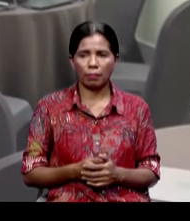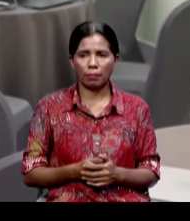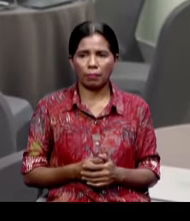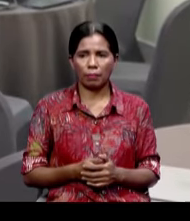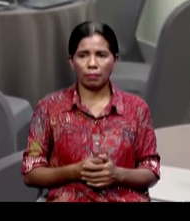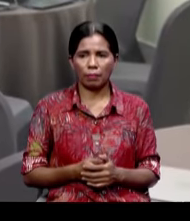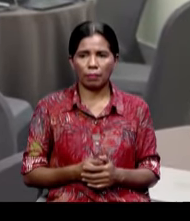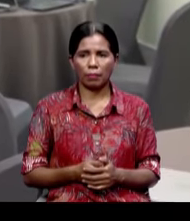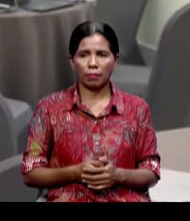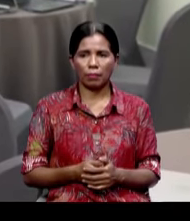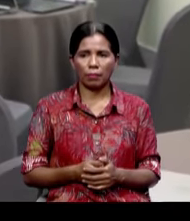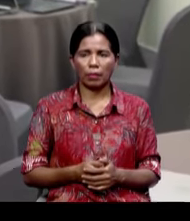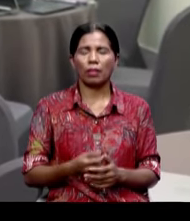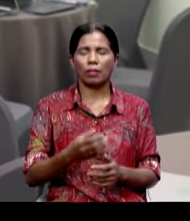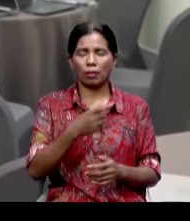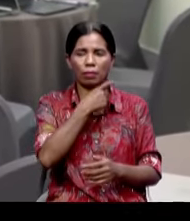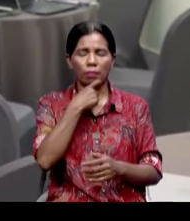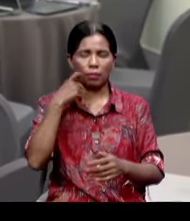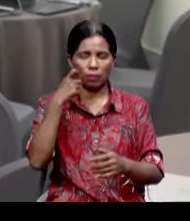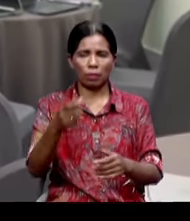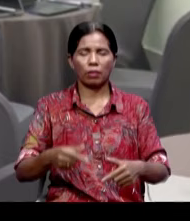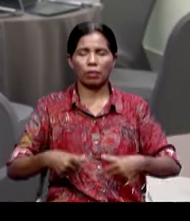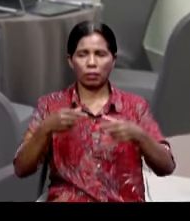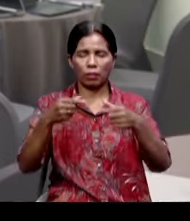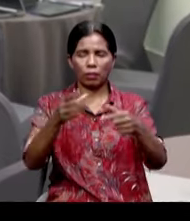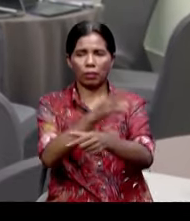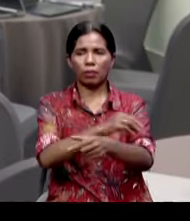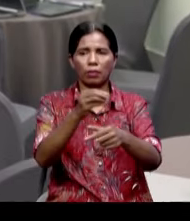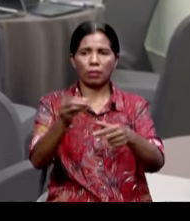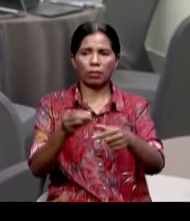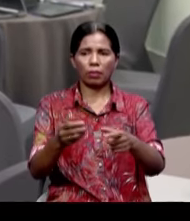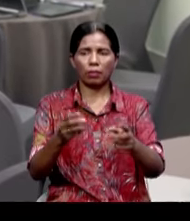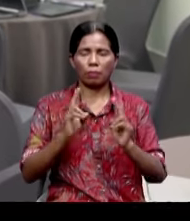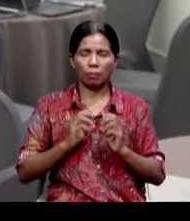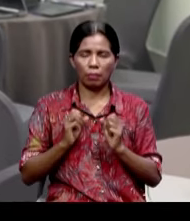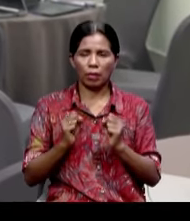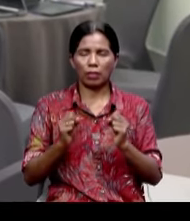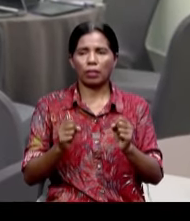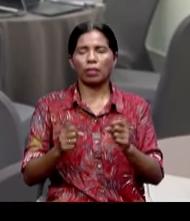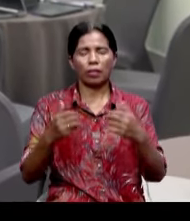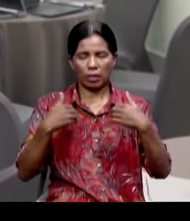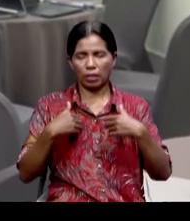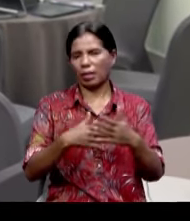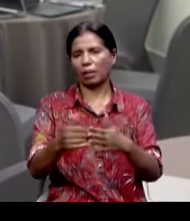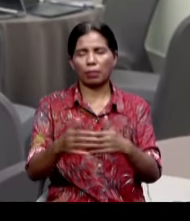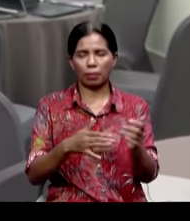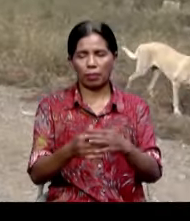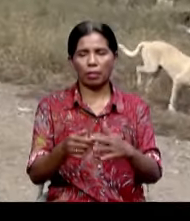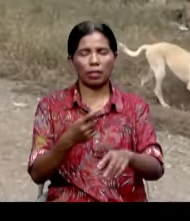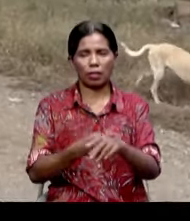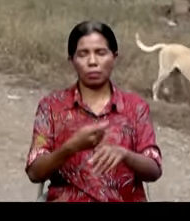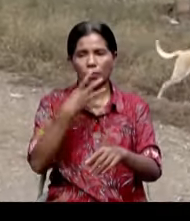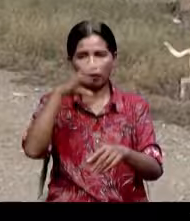no maran tambai de ne maka for dunia impactu be mai maliring ne acontece normal ya ya tempo bai